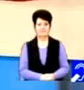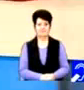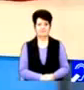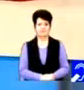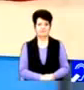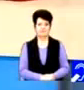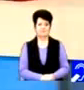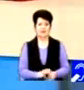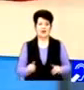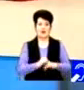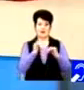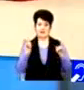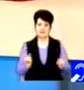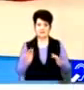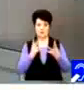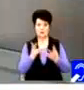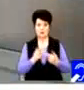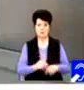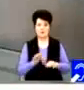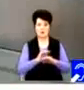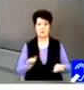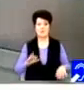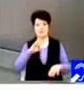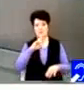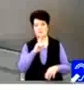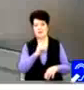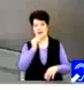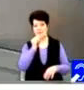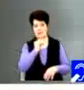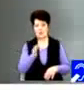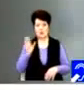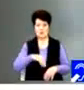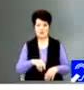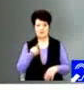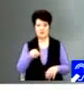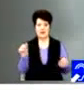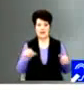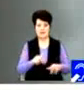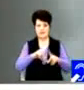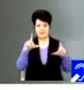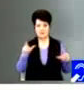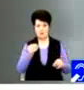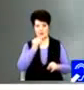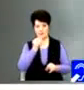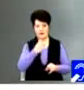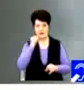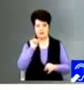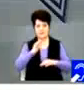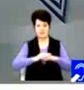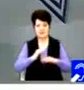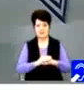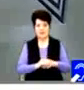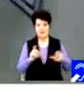reabilitării a crescut numărul copiilor care suferă de intoxicație alimentară după ce au mâncat la cantina școlii aseară încă doi elevi de la